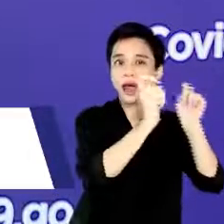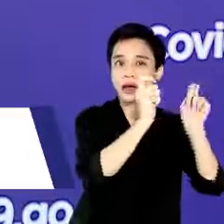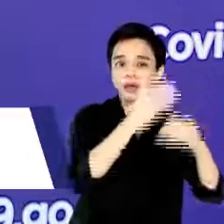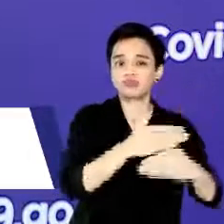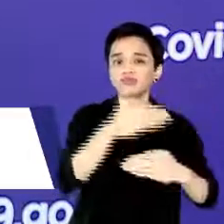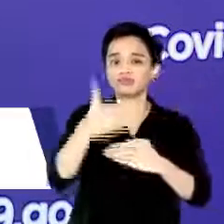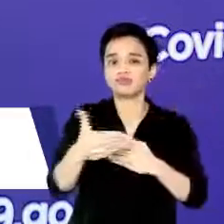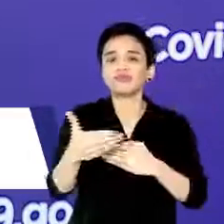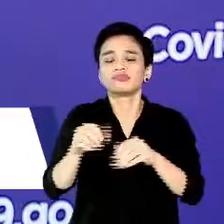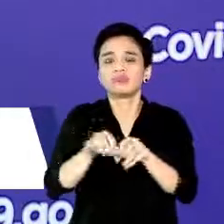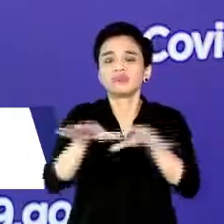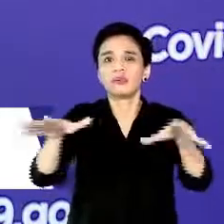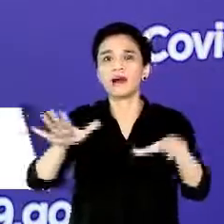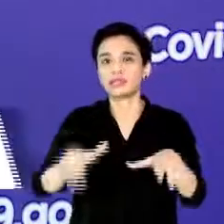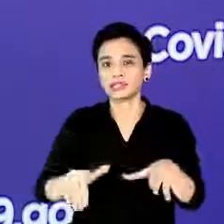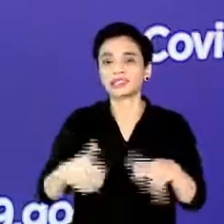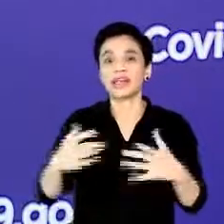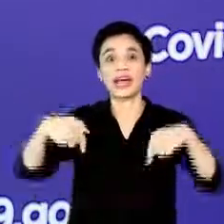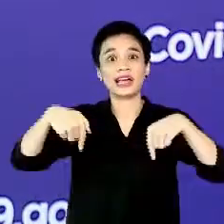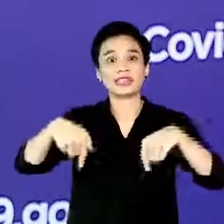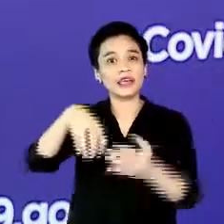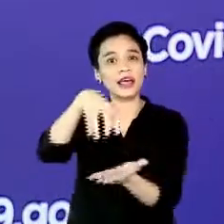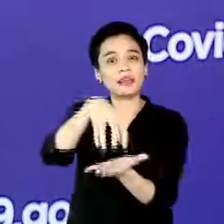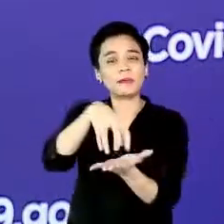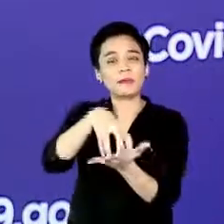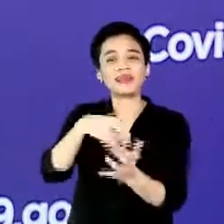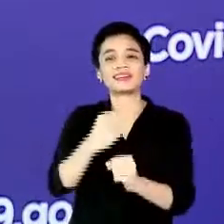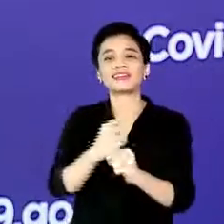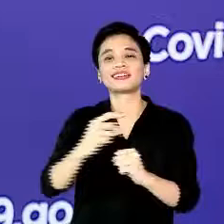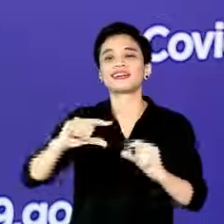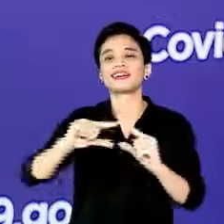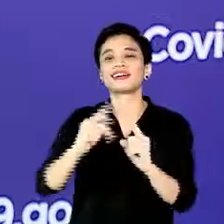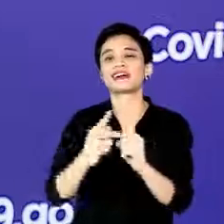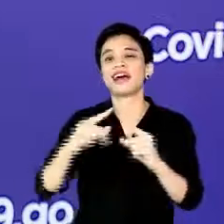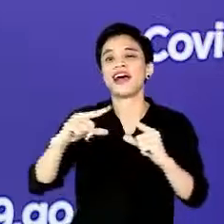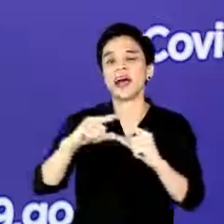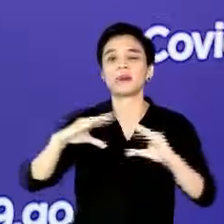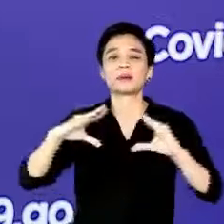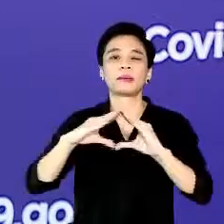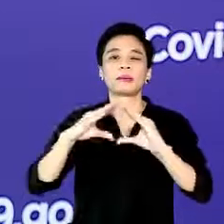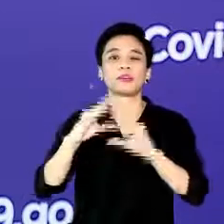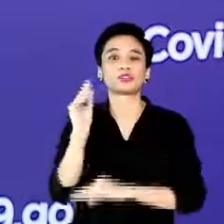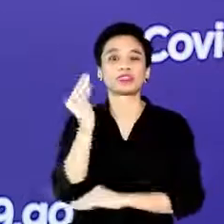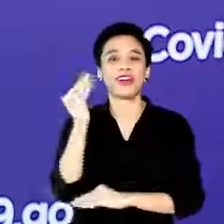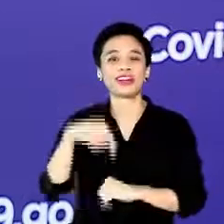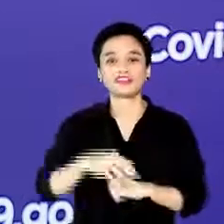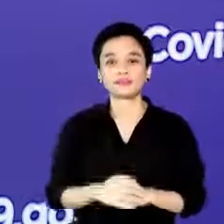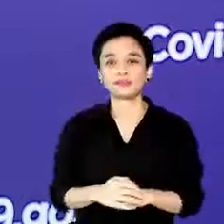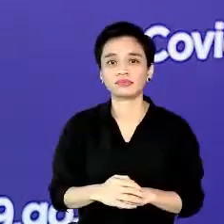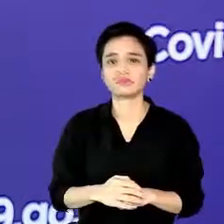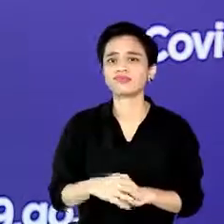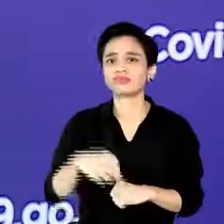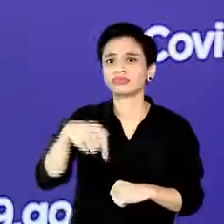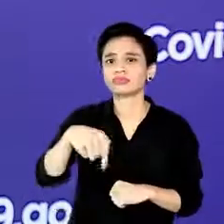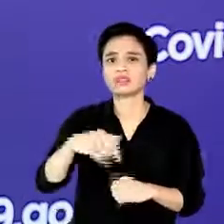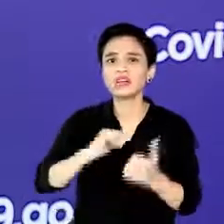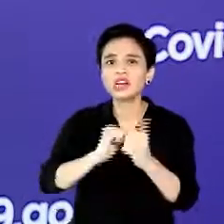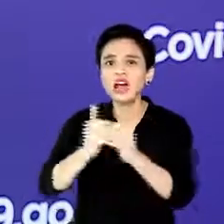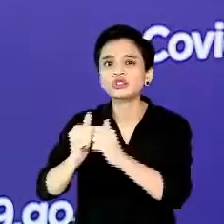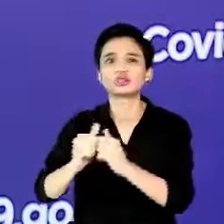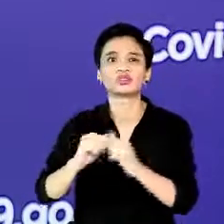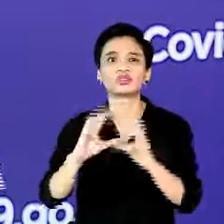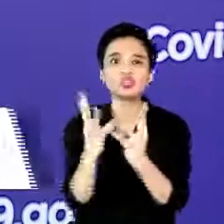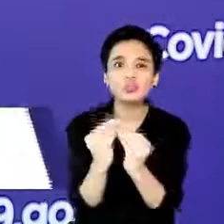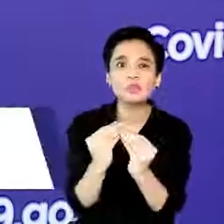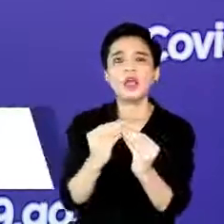langsung dari Media center satuan tugas penanganan konflik 19 Graha BNPB Jakarta terjadinya tren kenaikan kasus di